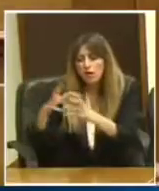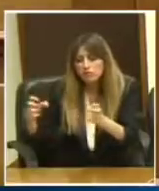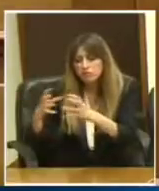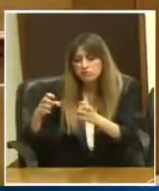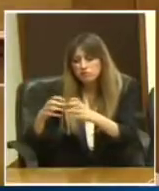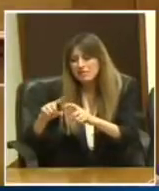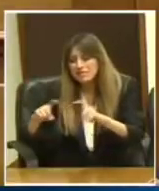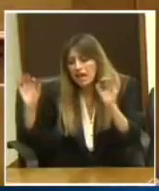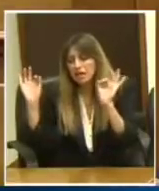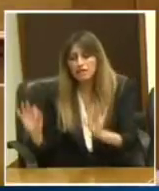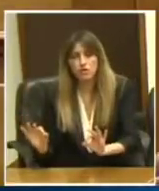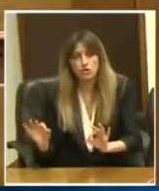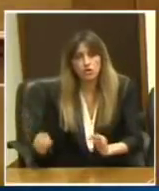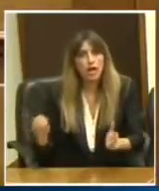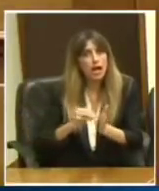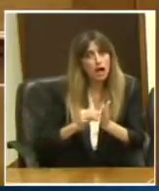σας κινησμού.